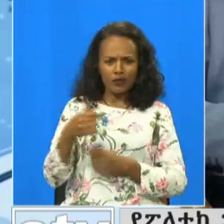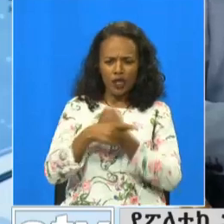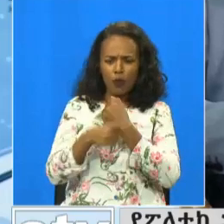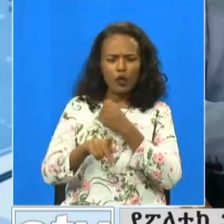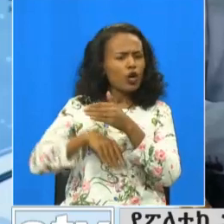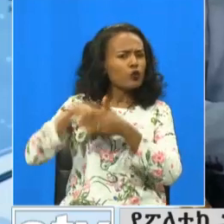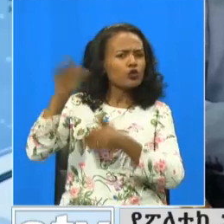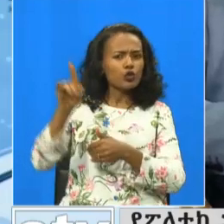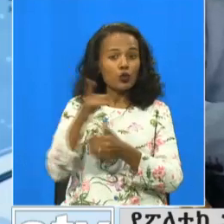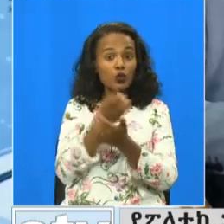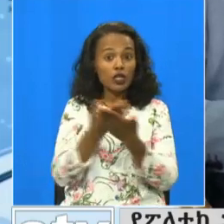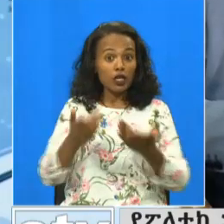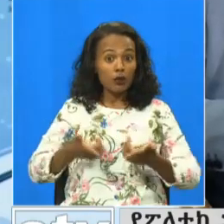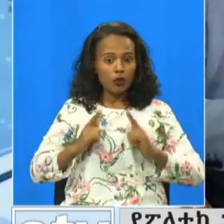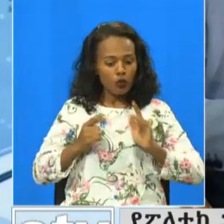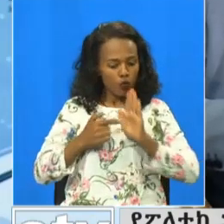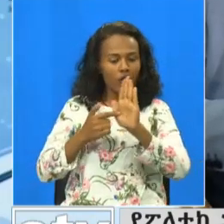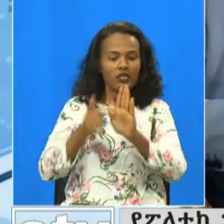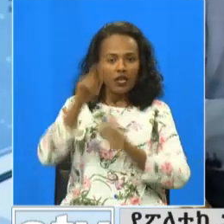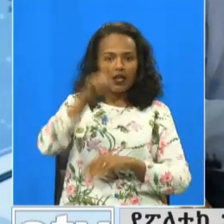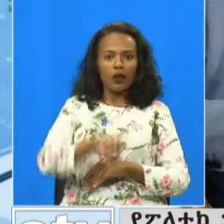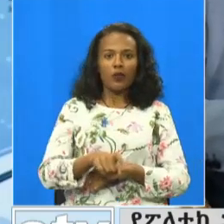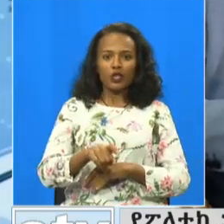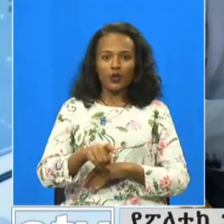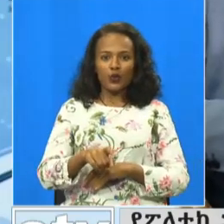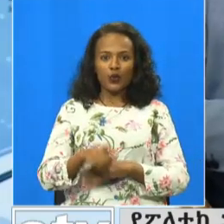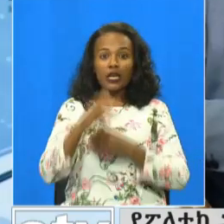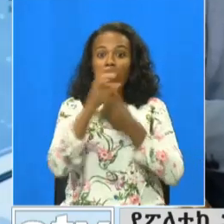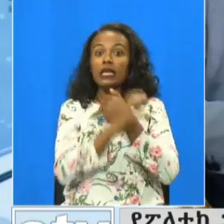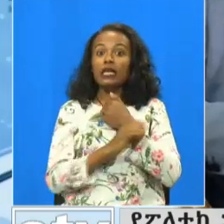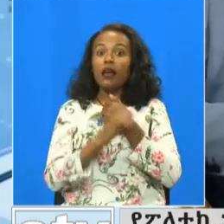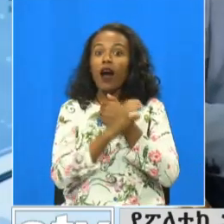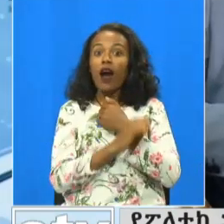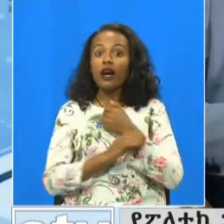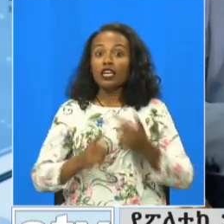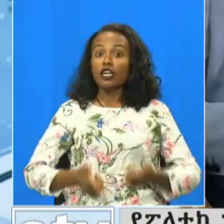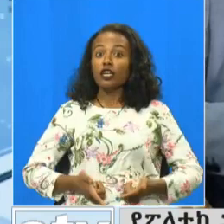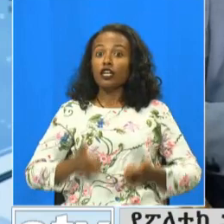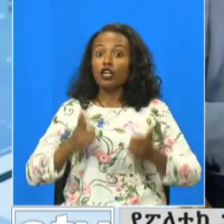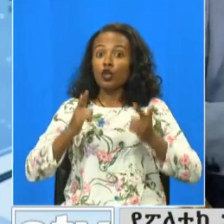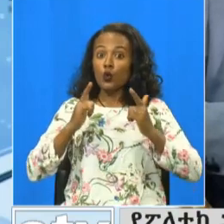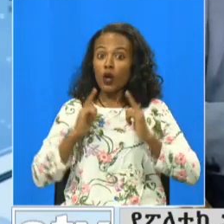ውጪ የሆነ ነገር መኖሩን ማሳየት መቻል አለባቸው። የሀገር ህልውና